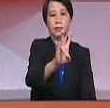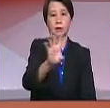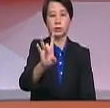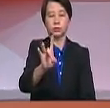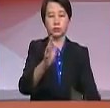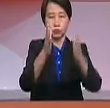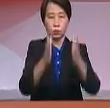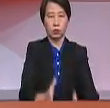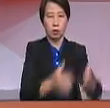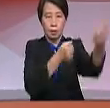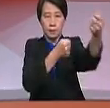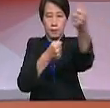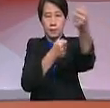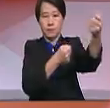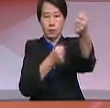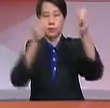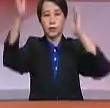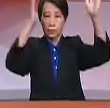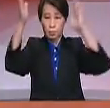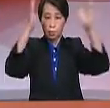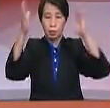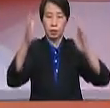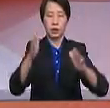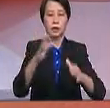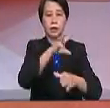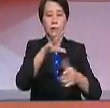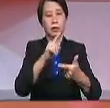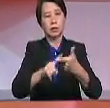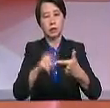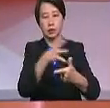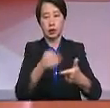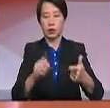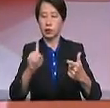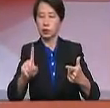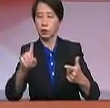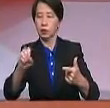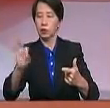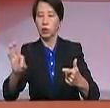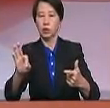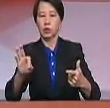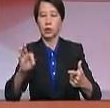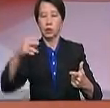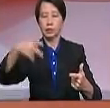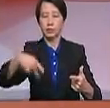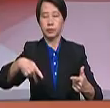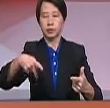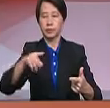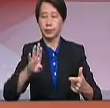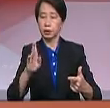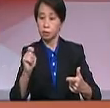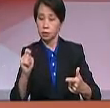anggota Jabatan Bomber dan Penyelamat Malaysia berserta dengan 109 anggota PBT